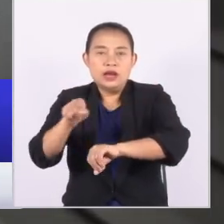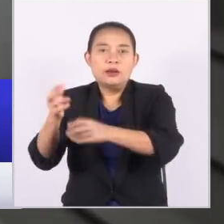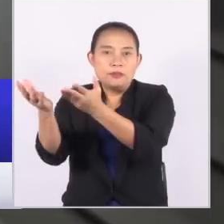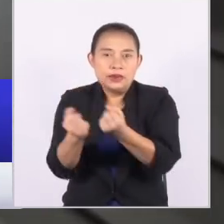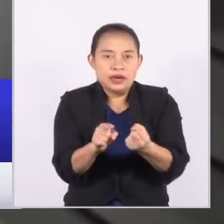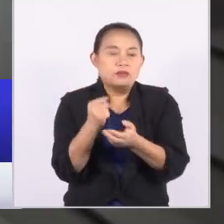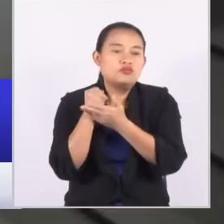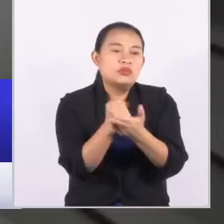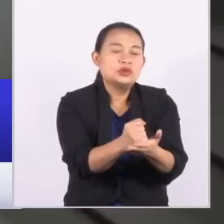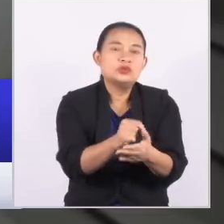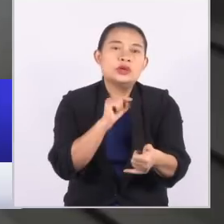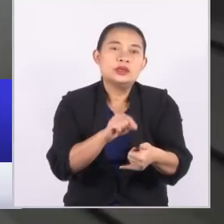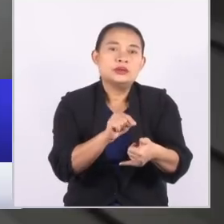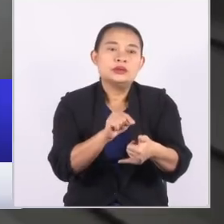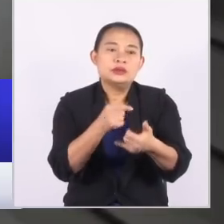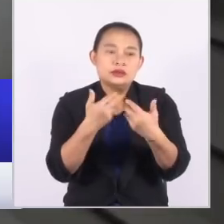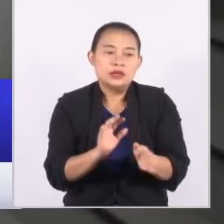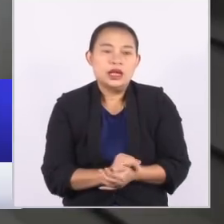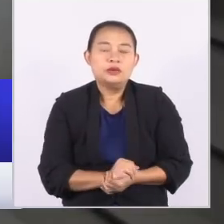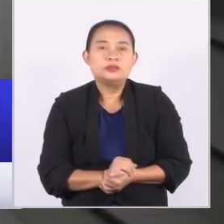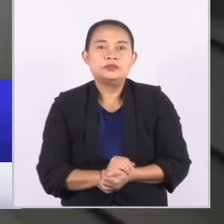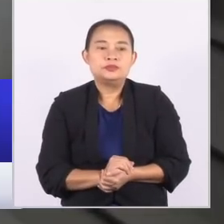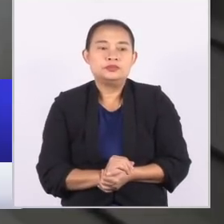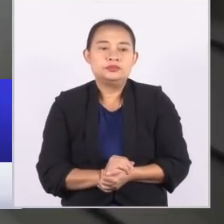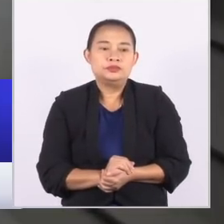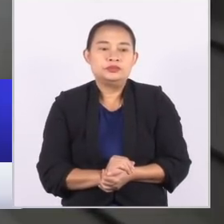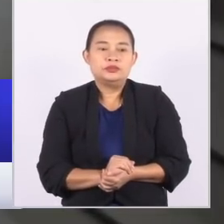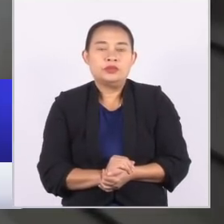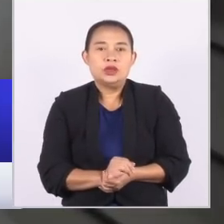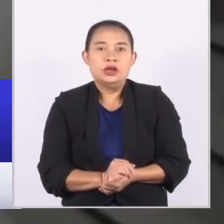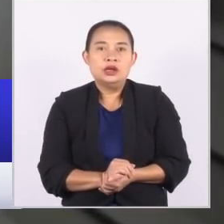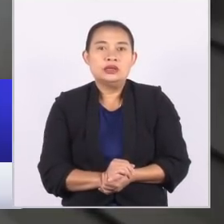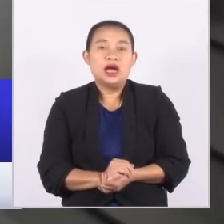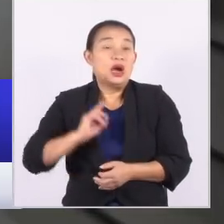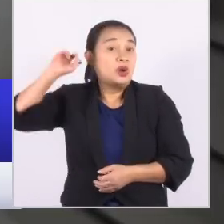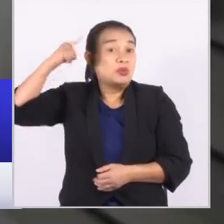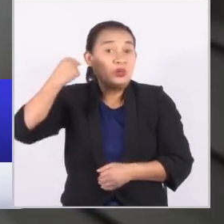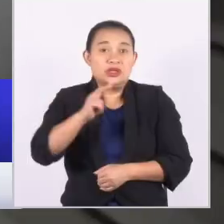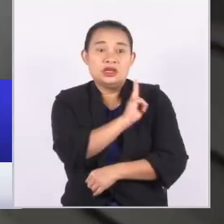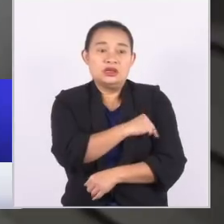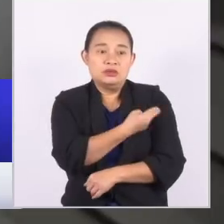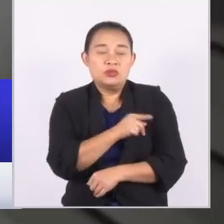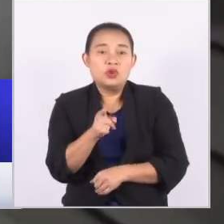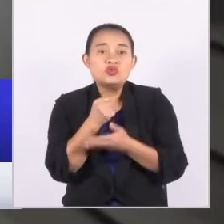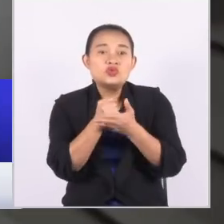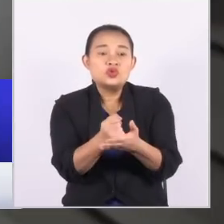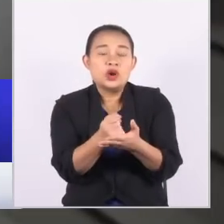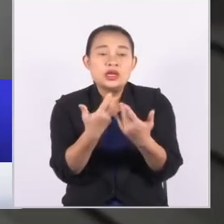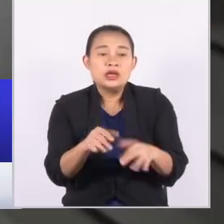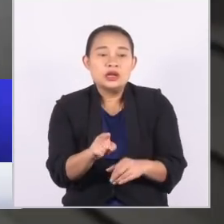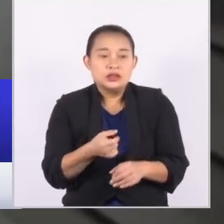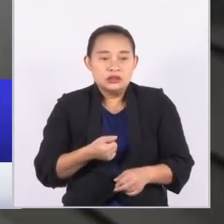ลมาช่วยทำคลอดนะครับแล้วก็ในระหว่างที่ทำคลอดเนี่ยพยาบาลแจ้งว่ามันเป็นเคสที่อะ